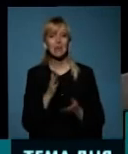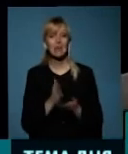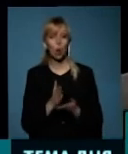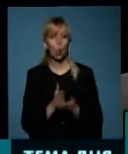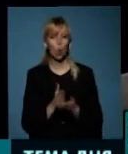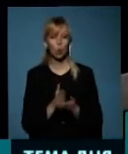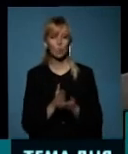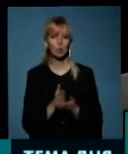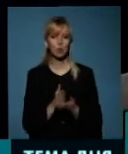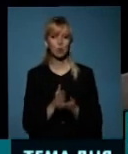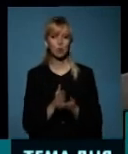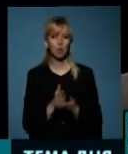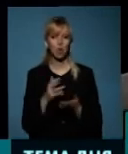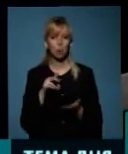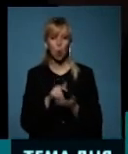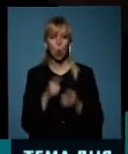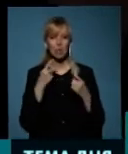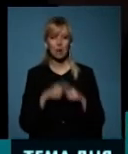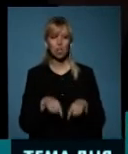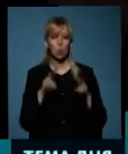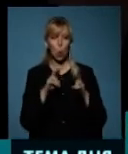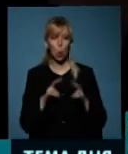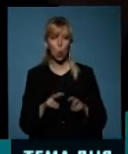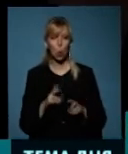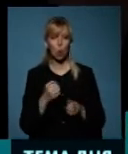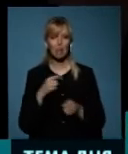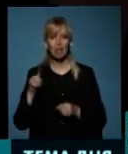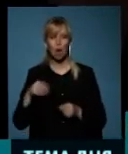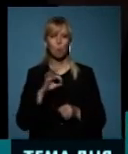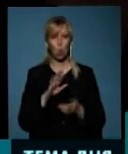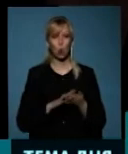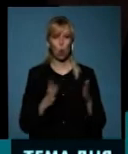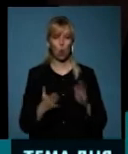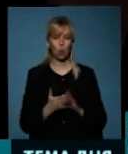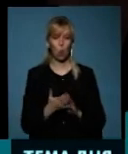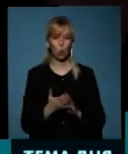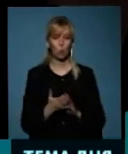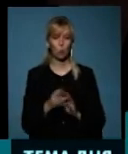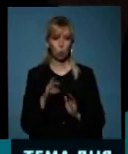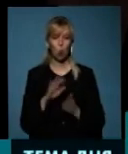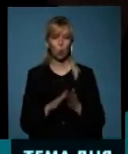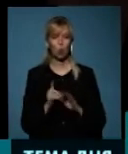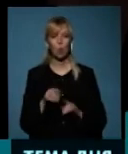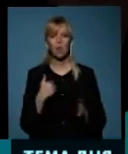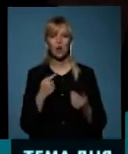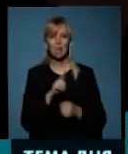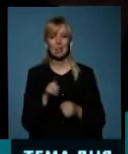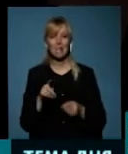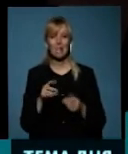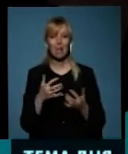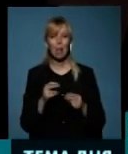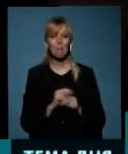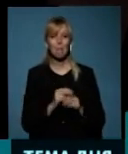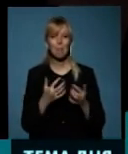знаходяться, проходять технічний огляд найманих по договору. Тому відношення тих механіків до